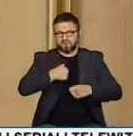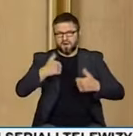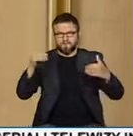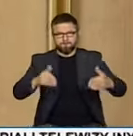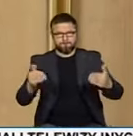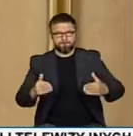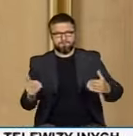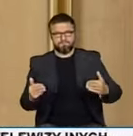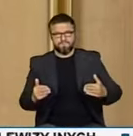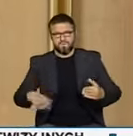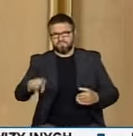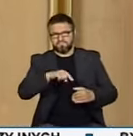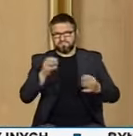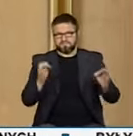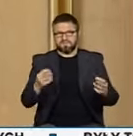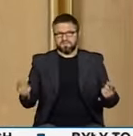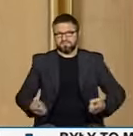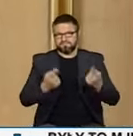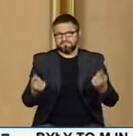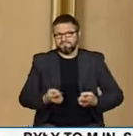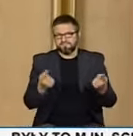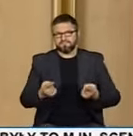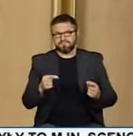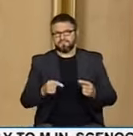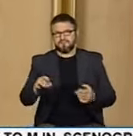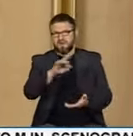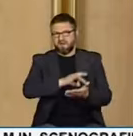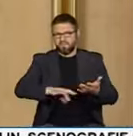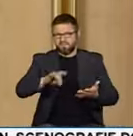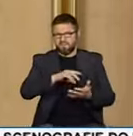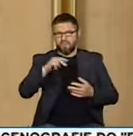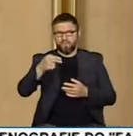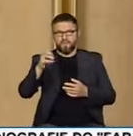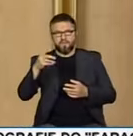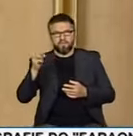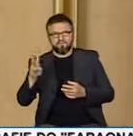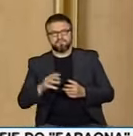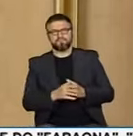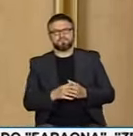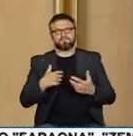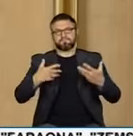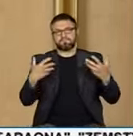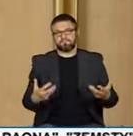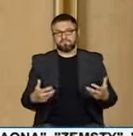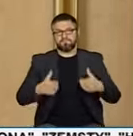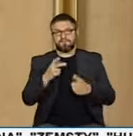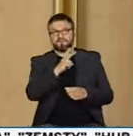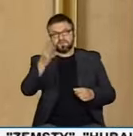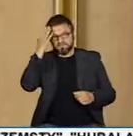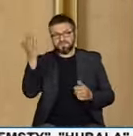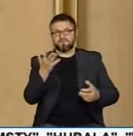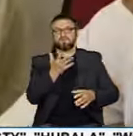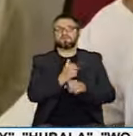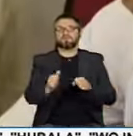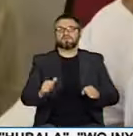tak teraz promować tą gminę Uniejów, bo chcę, żeby każdy wiedział, gdzie ten